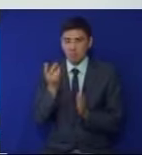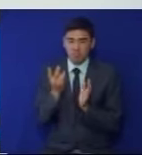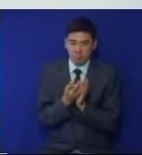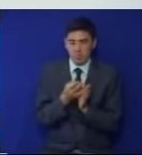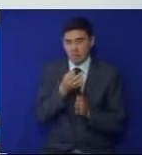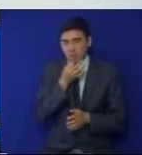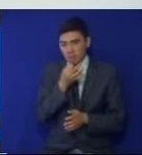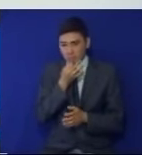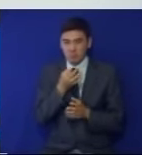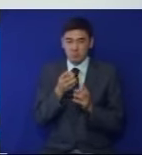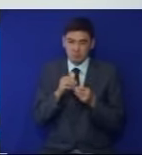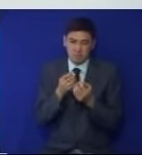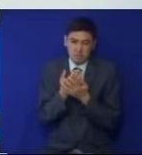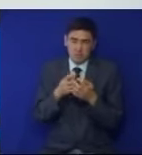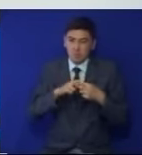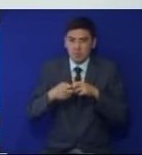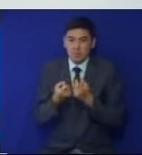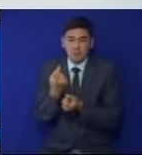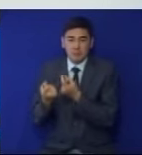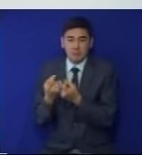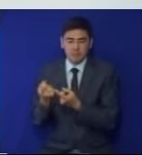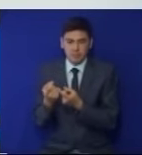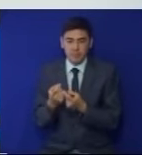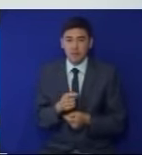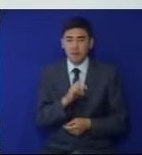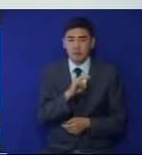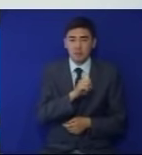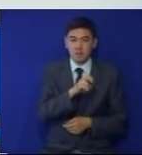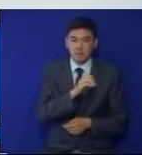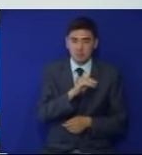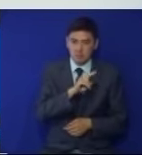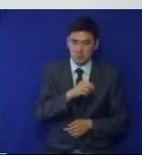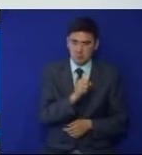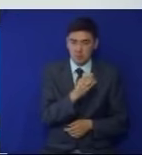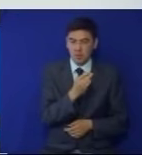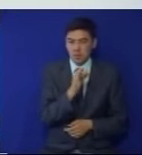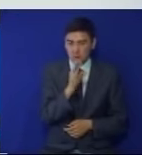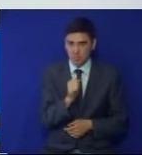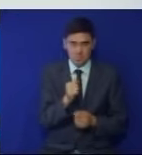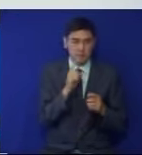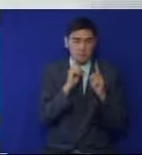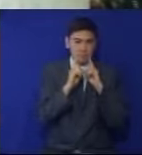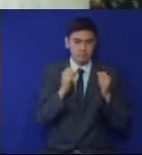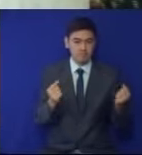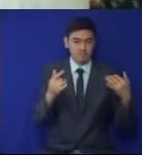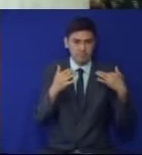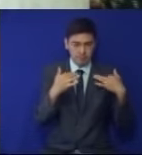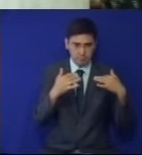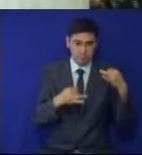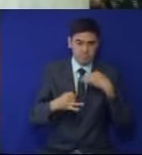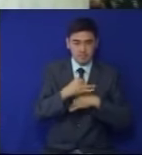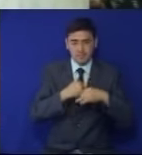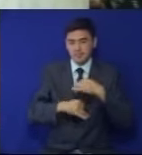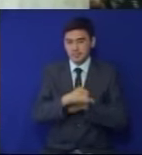кездесуде әлеуметтік зерттеулердің нәтижелері жарияланып, талданған болатын. Толығырақ келесі бейне материалда.